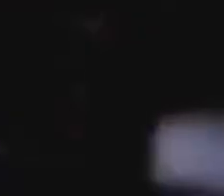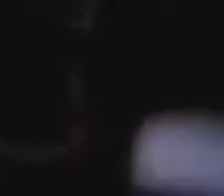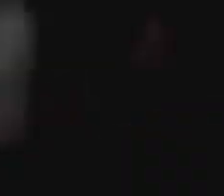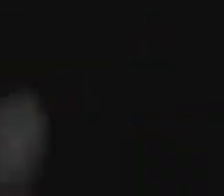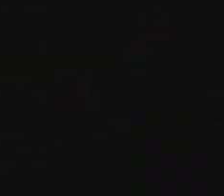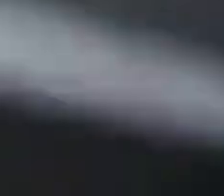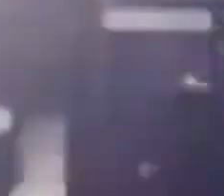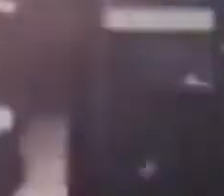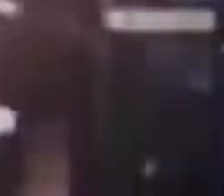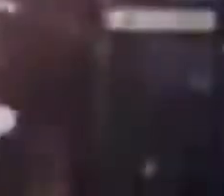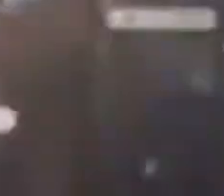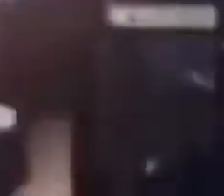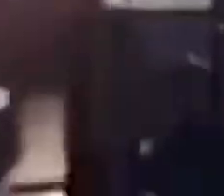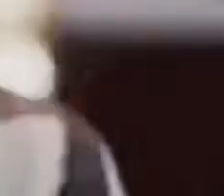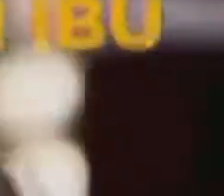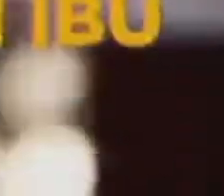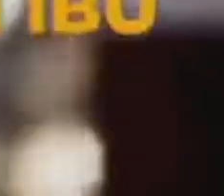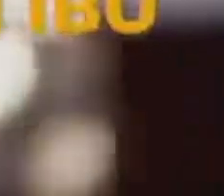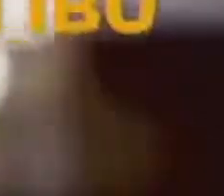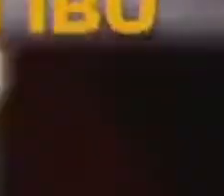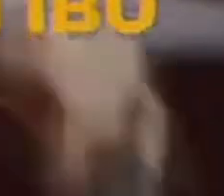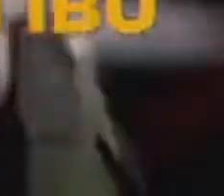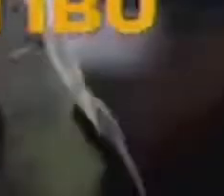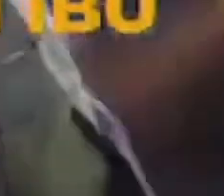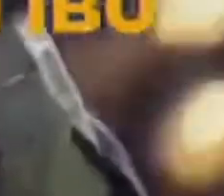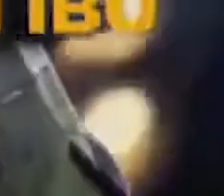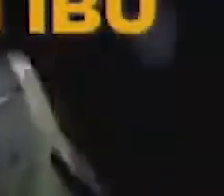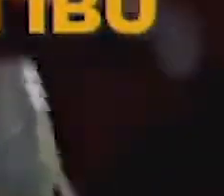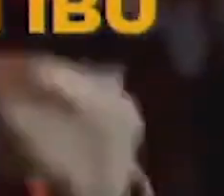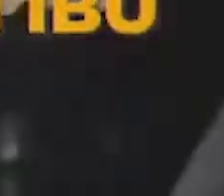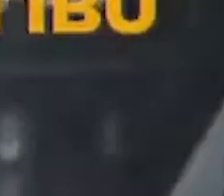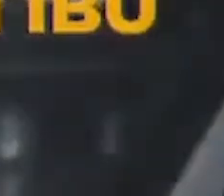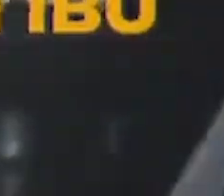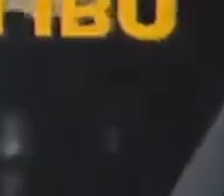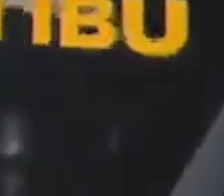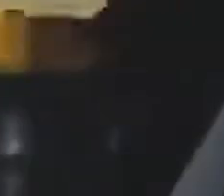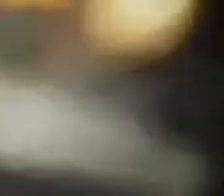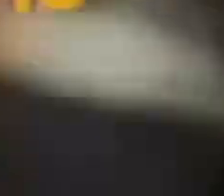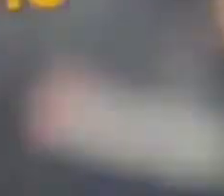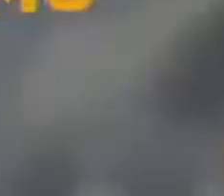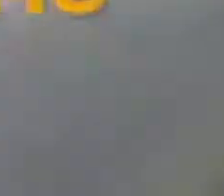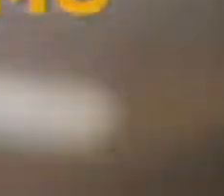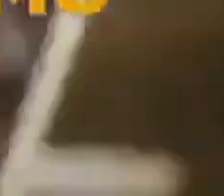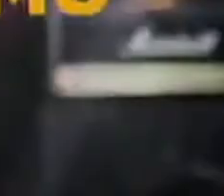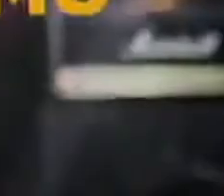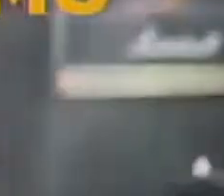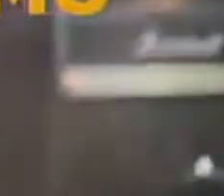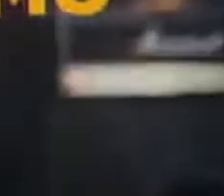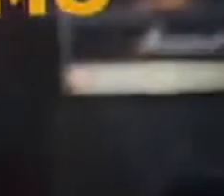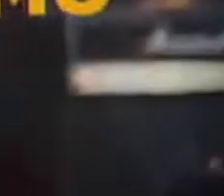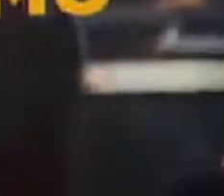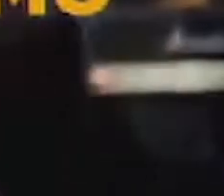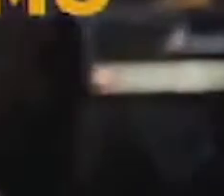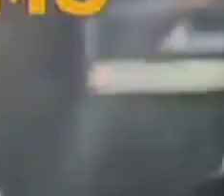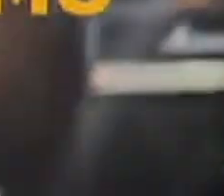sampai tertular Ingat selaluusimu jaga